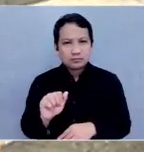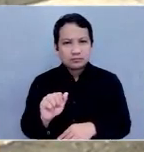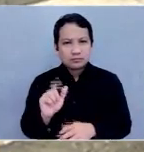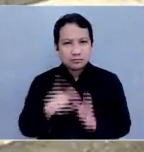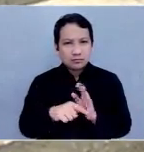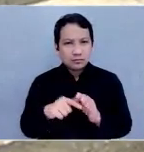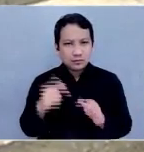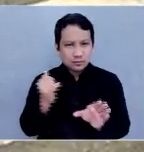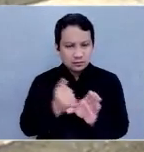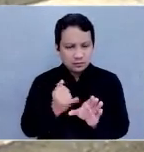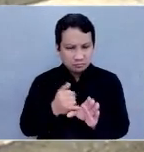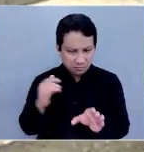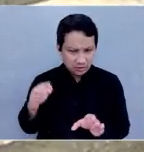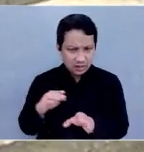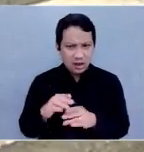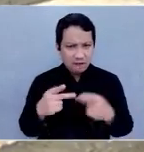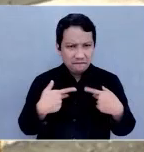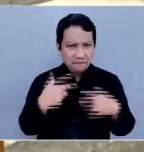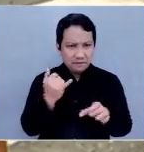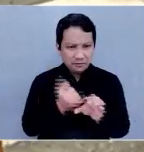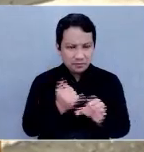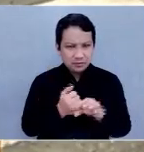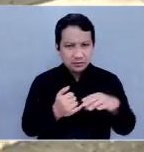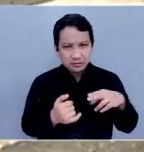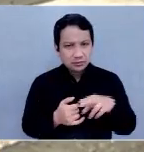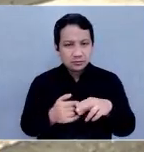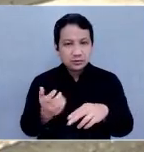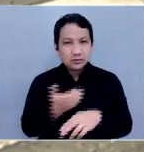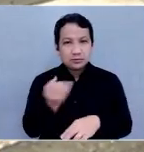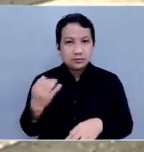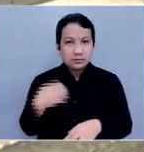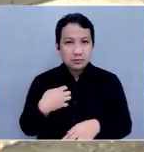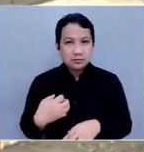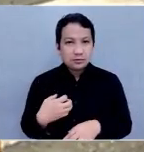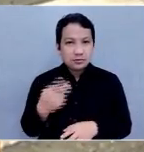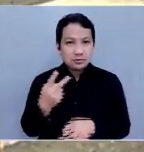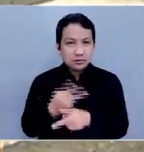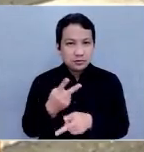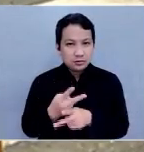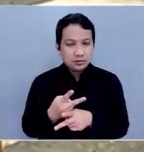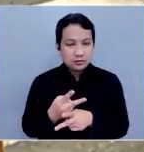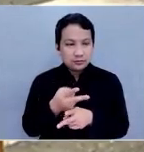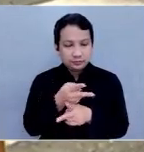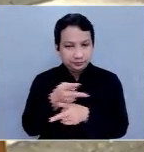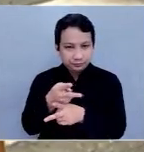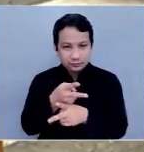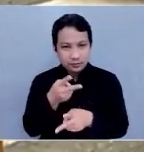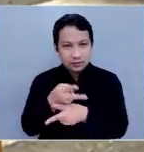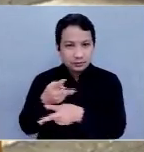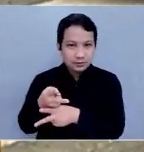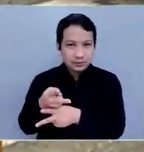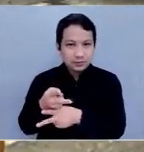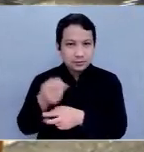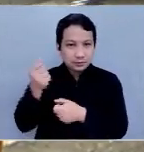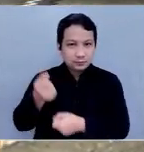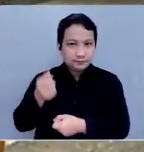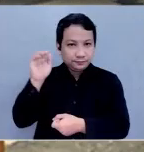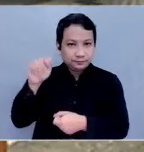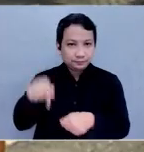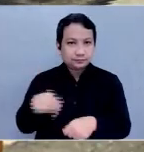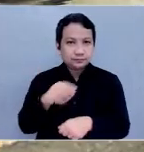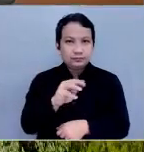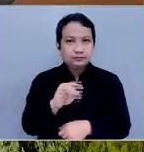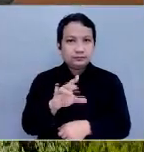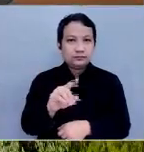mga pumapasadang jeep. Nakaantabay naman ang ilang pulis sa lugar para bantayan ang inaasang protesta dito sa Mendiola.